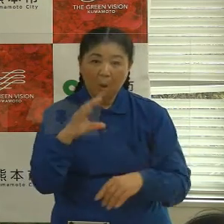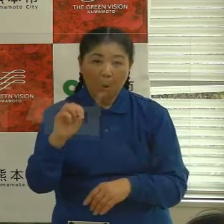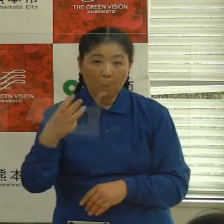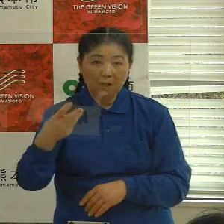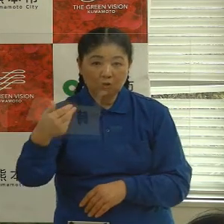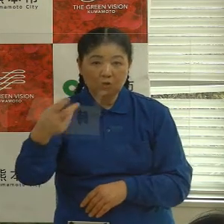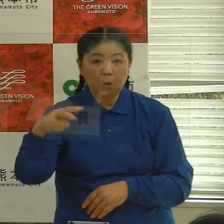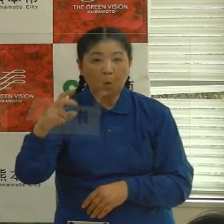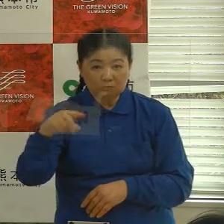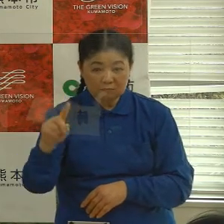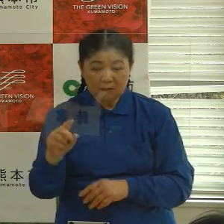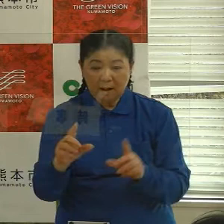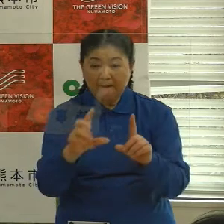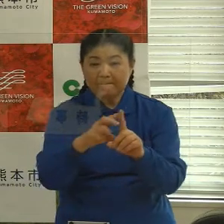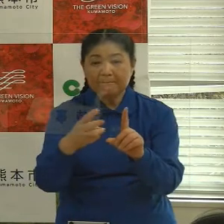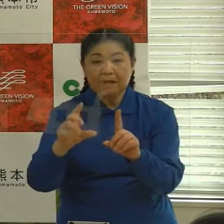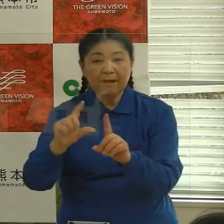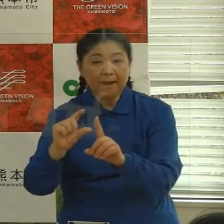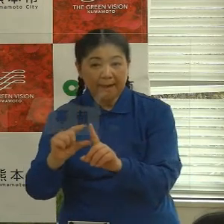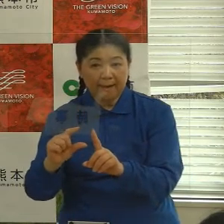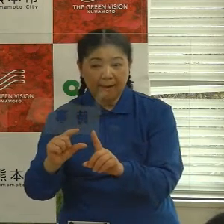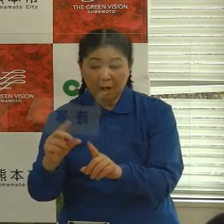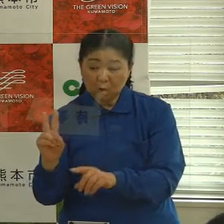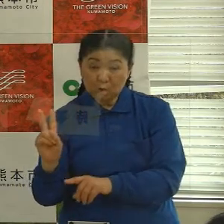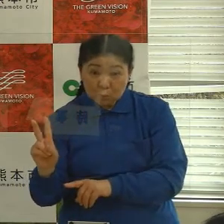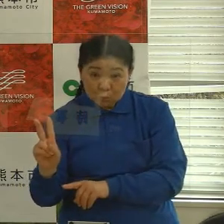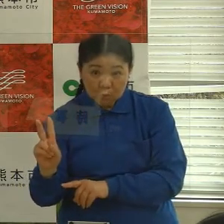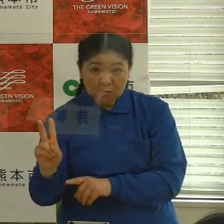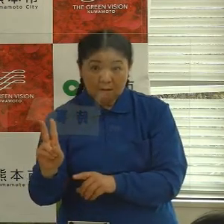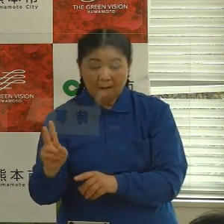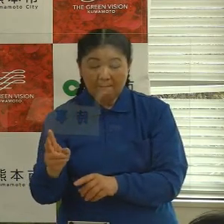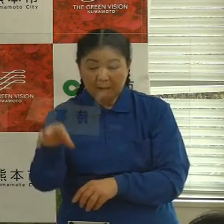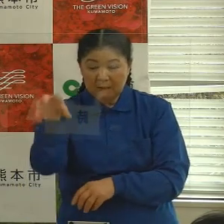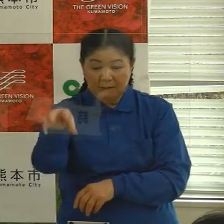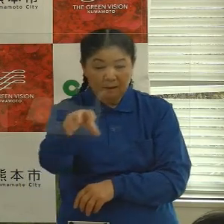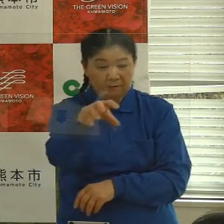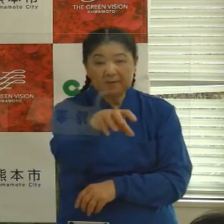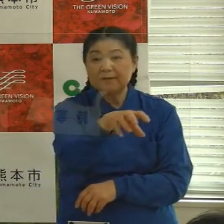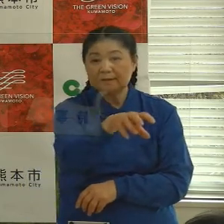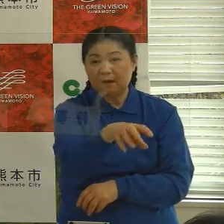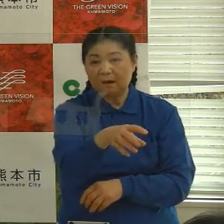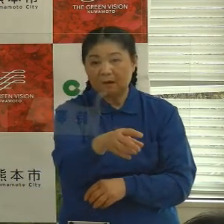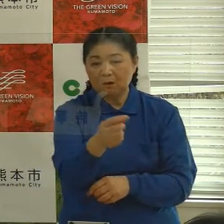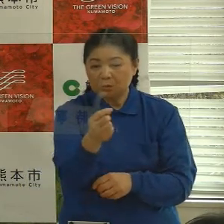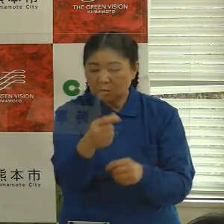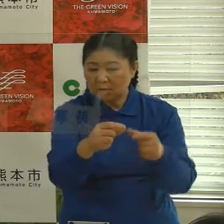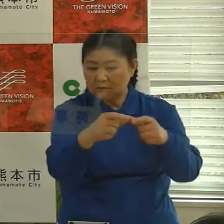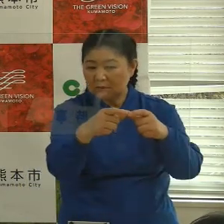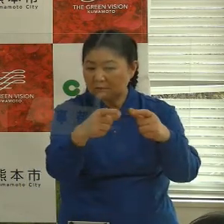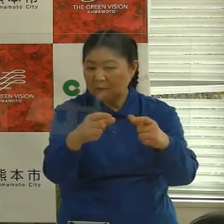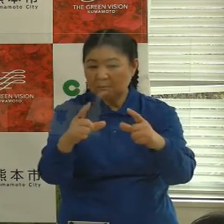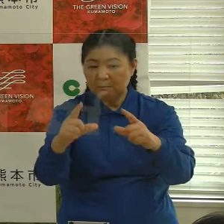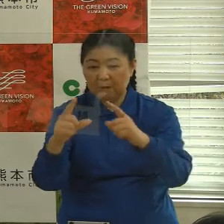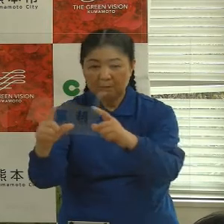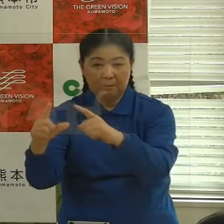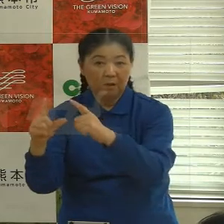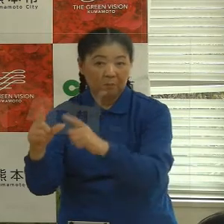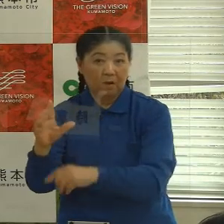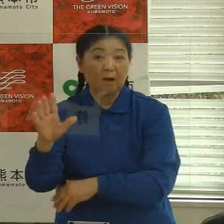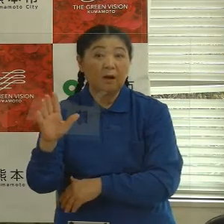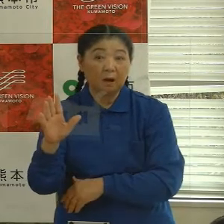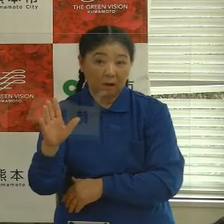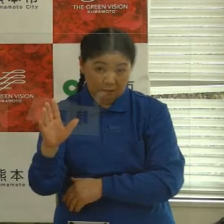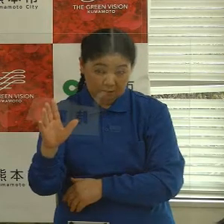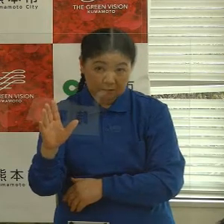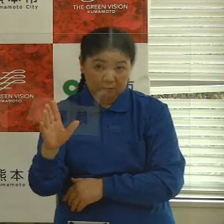ロンの変異株のまた BA.2 というものもですね各地で少しずつ報告をされつつあるという